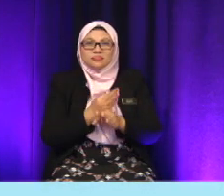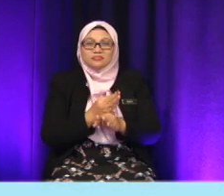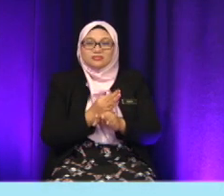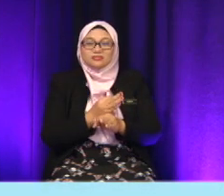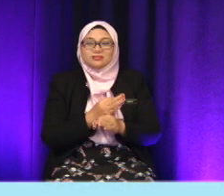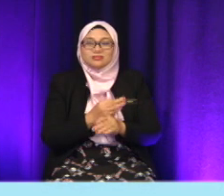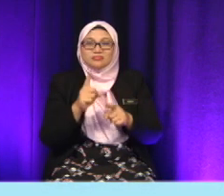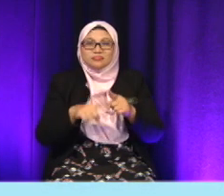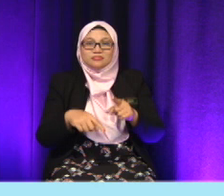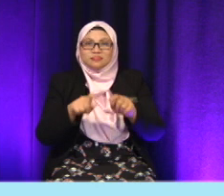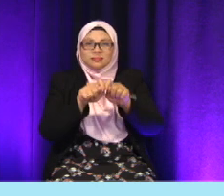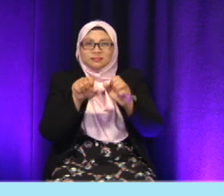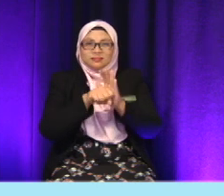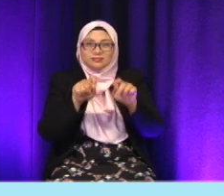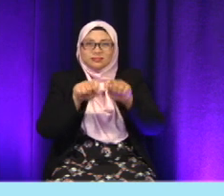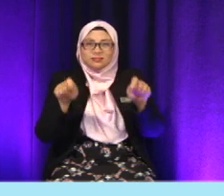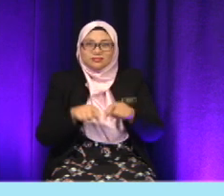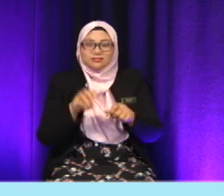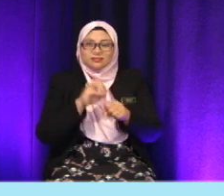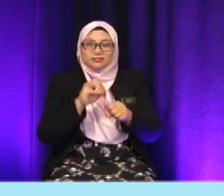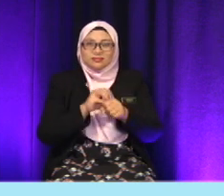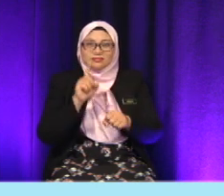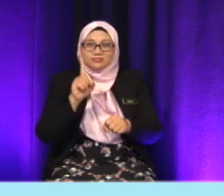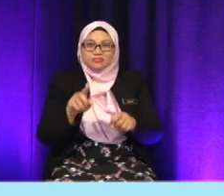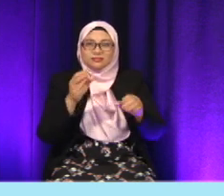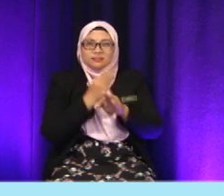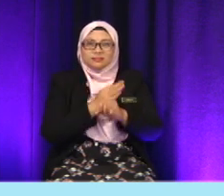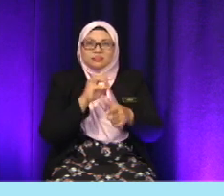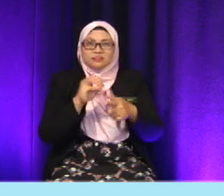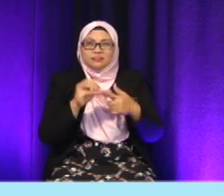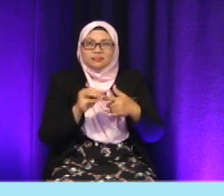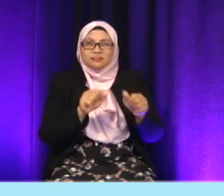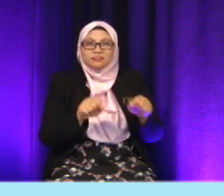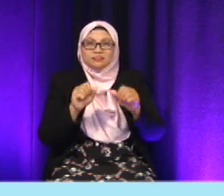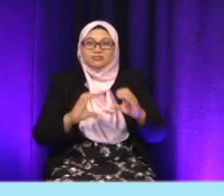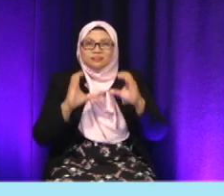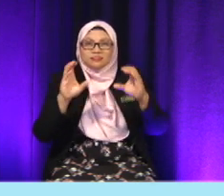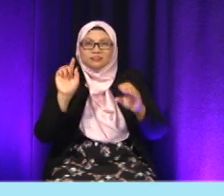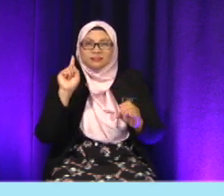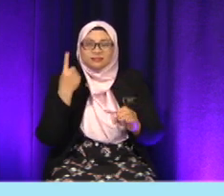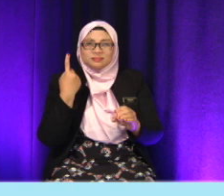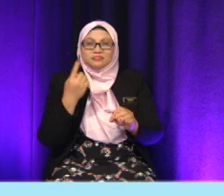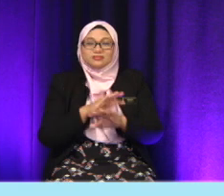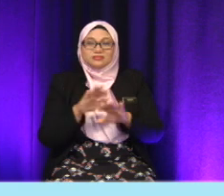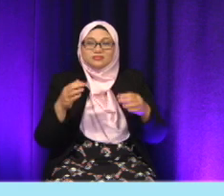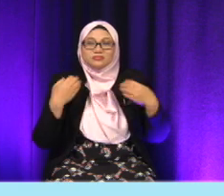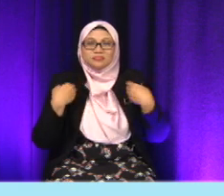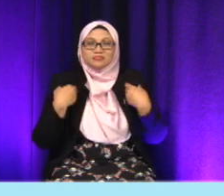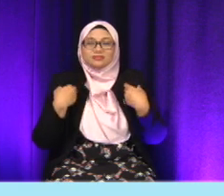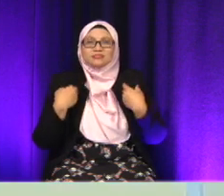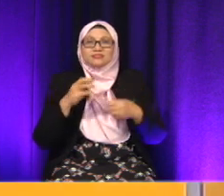di dalam sebuah fungsi atau cari saja kita tengok dekat sini dia tidak berada dalam fungsi Min tidak ada dalam fungsi